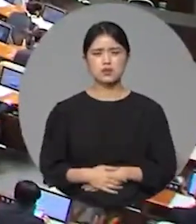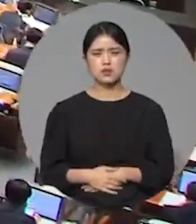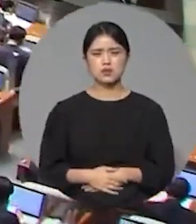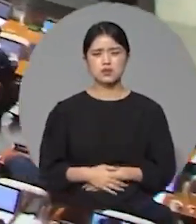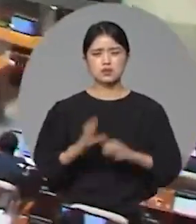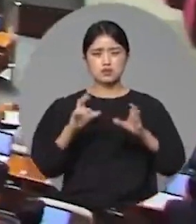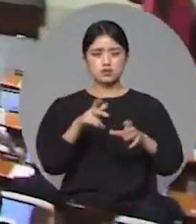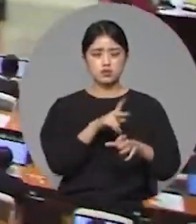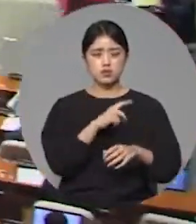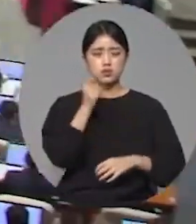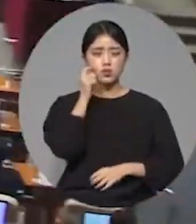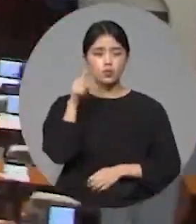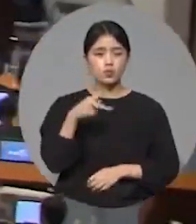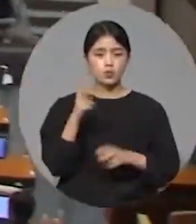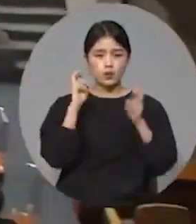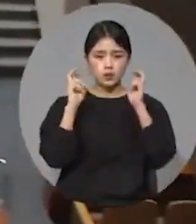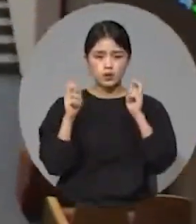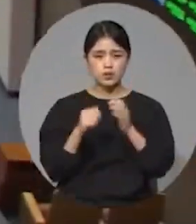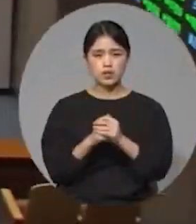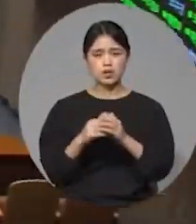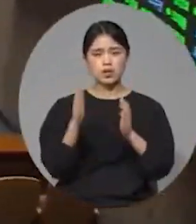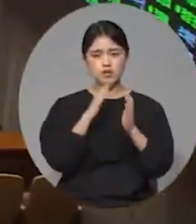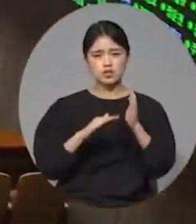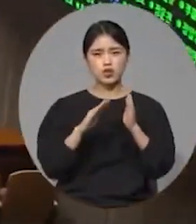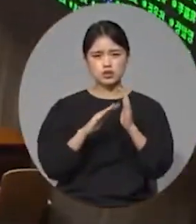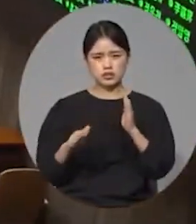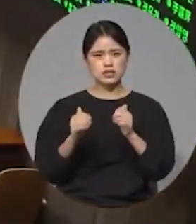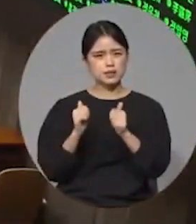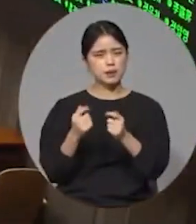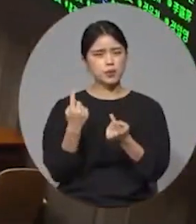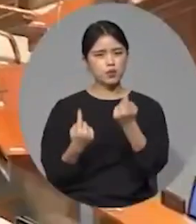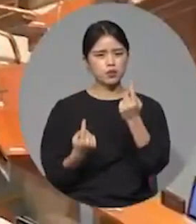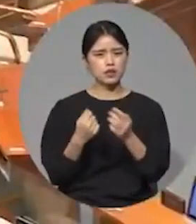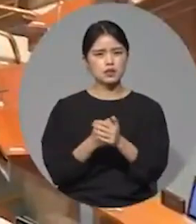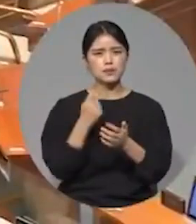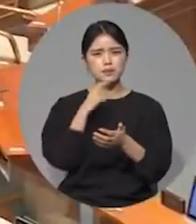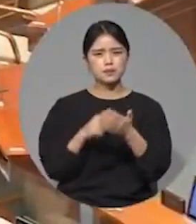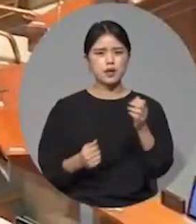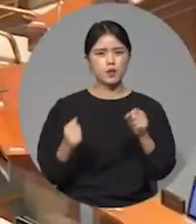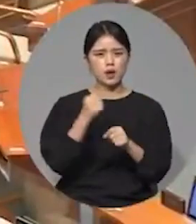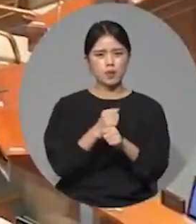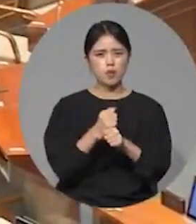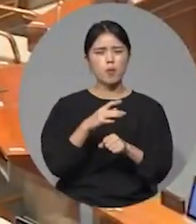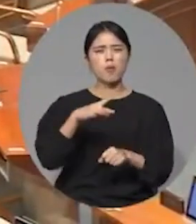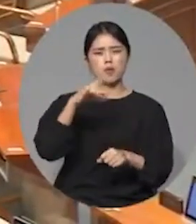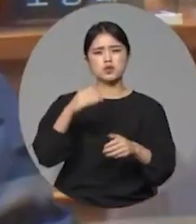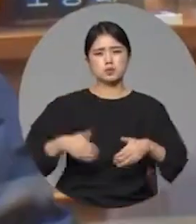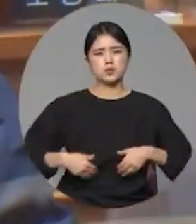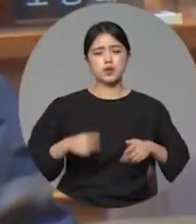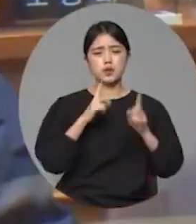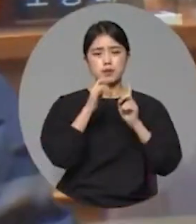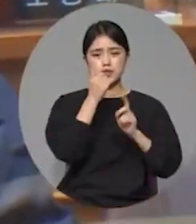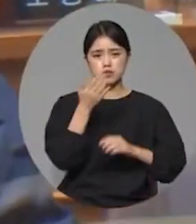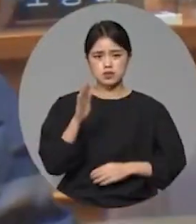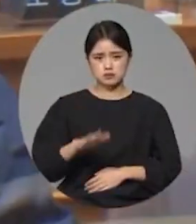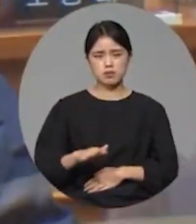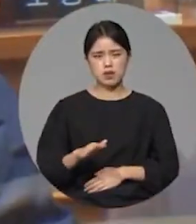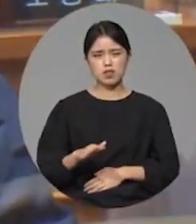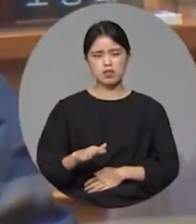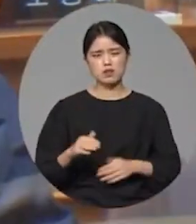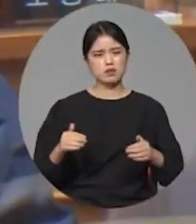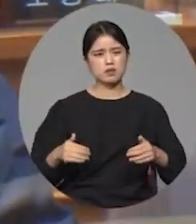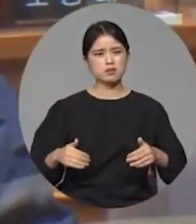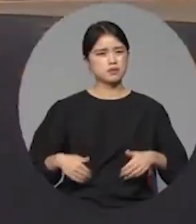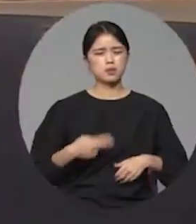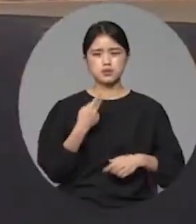앞서 국회에서도 롯데가 정식 재판 절차에 들어가기보다는 피해 회복에 적극 나서야 한다는 목소리가 나왔지만 소용이